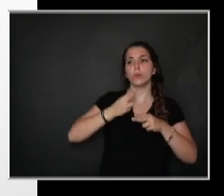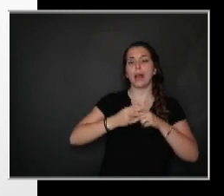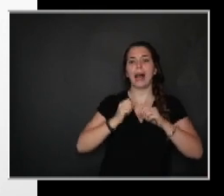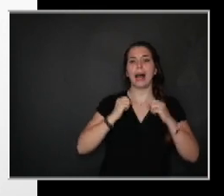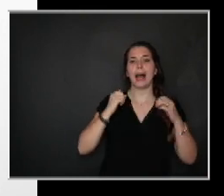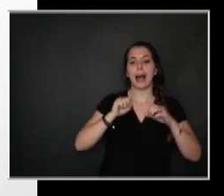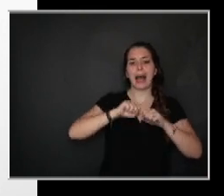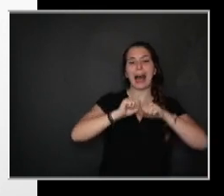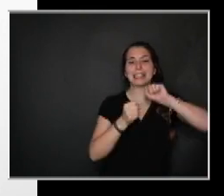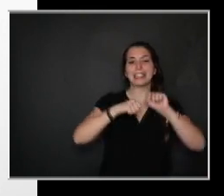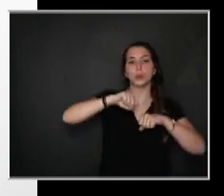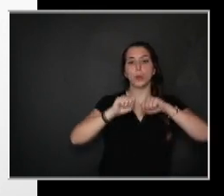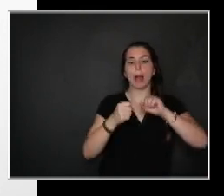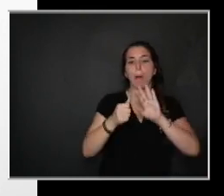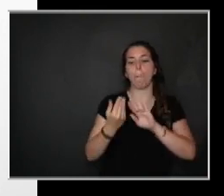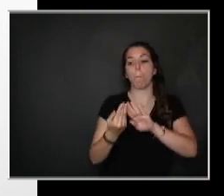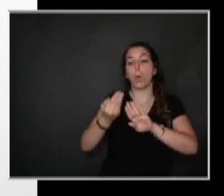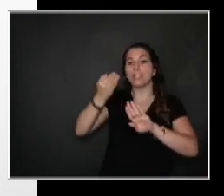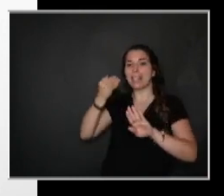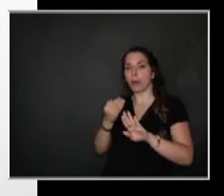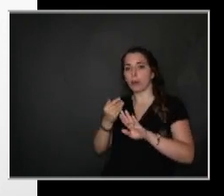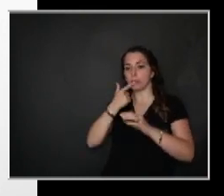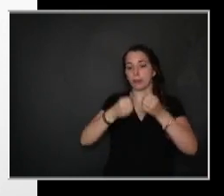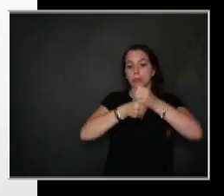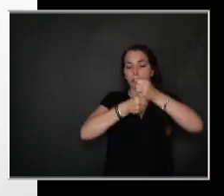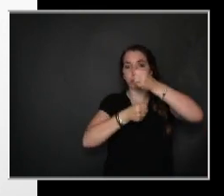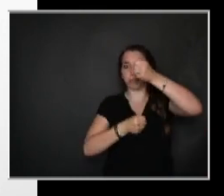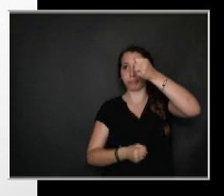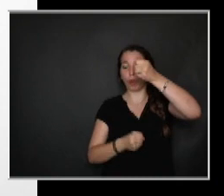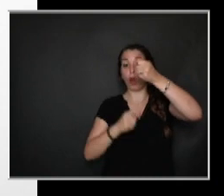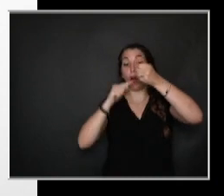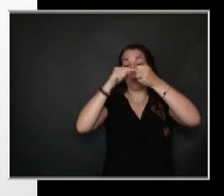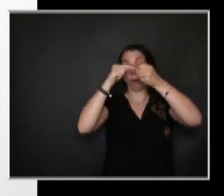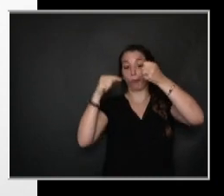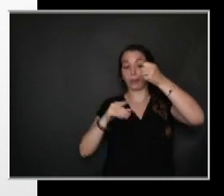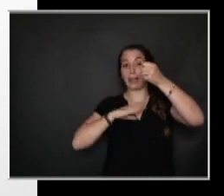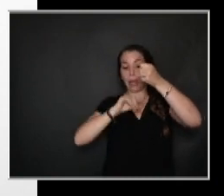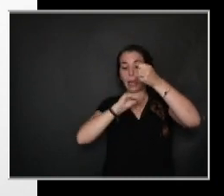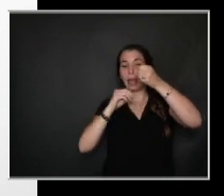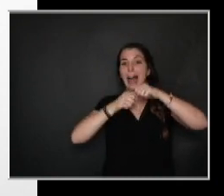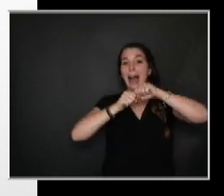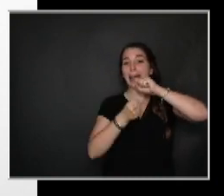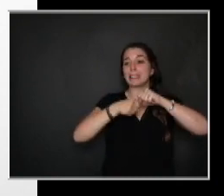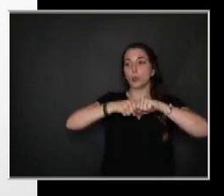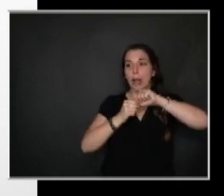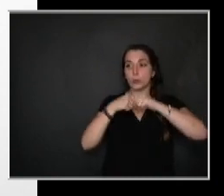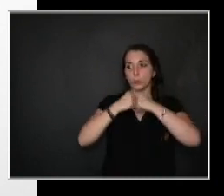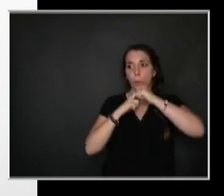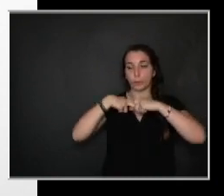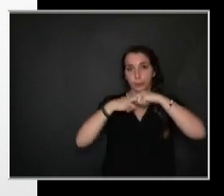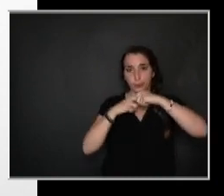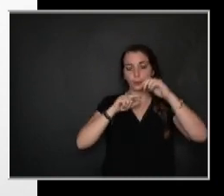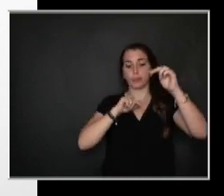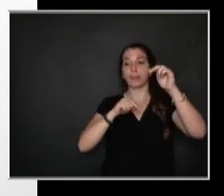articulaires postérieurs. Entre chaque vertèbre, celle du haut et celle du bas, il y a des articulations à l'arrière. Et comme toute